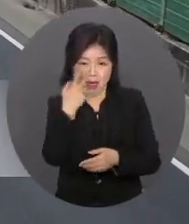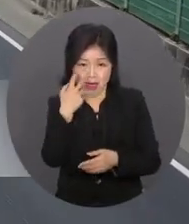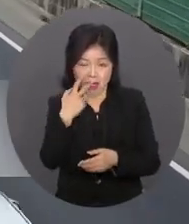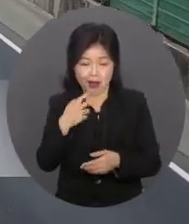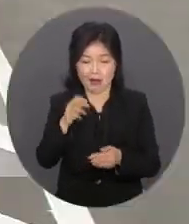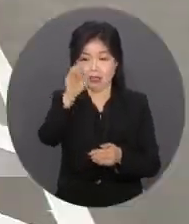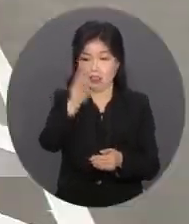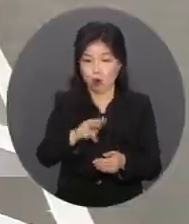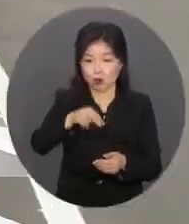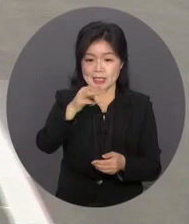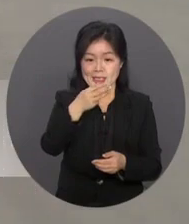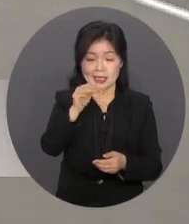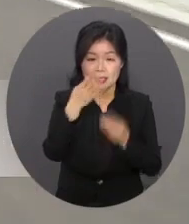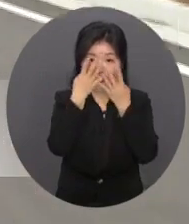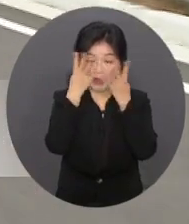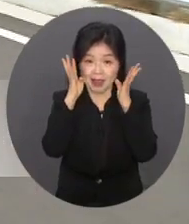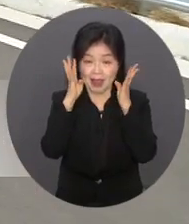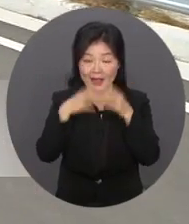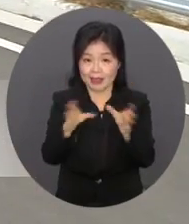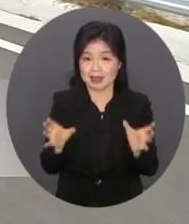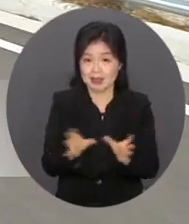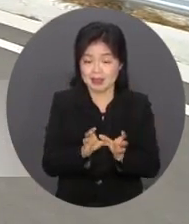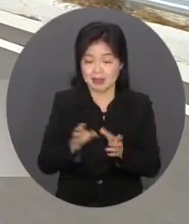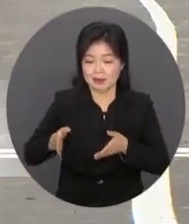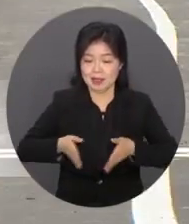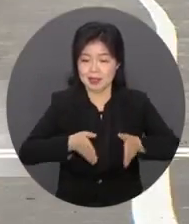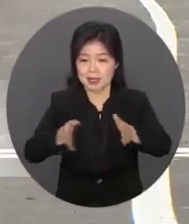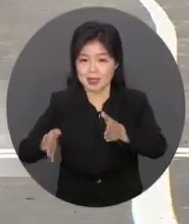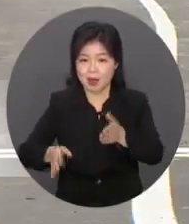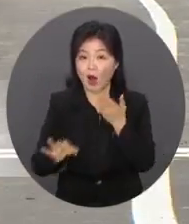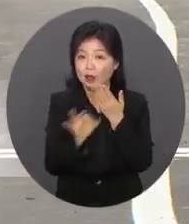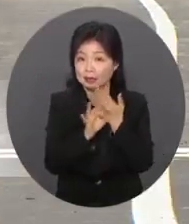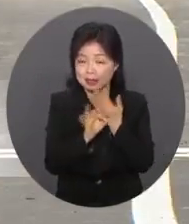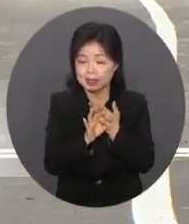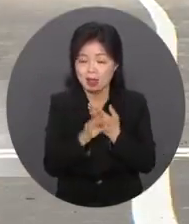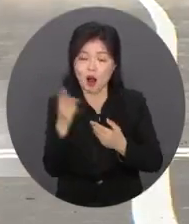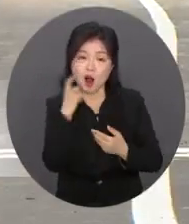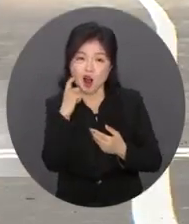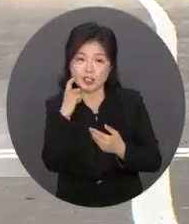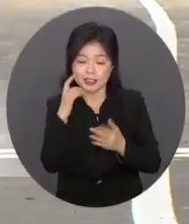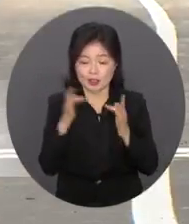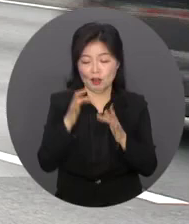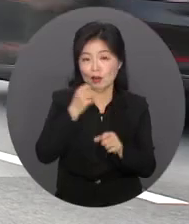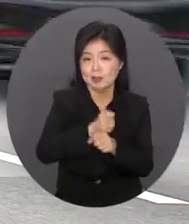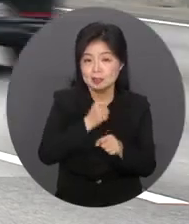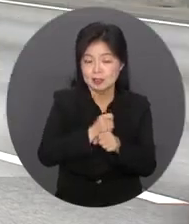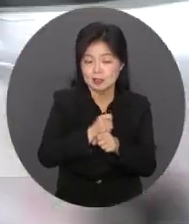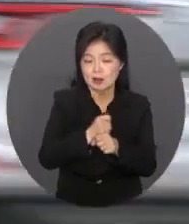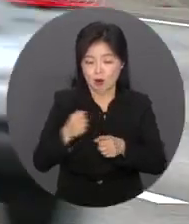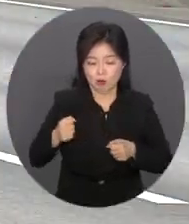서울시립대 이수범 교수팀은 1대 지형과 구조를 가상현실 3D 맵으로 구축해 운전자들의 주행